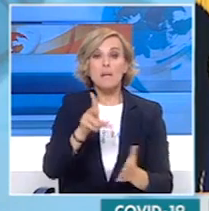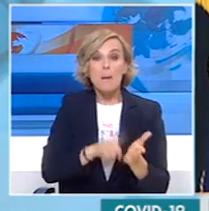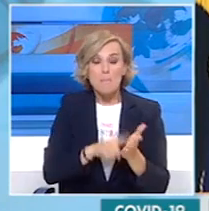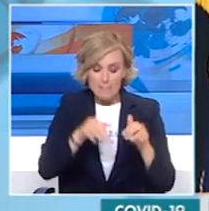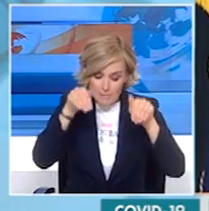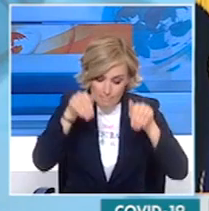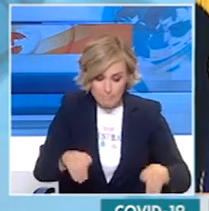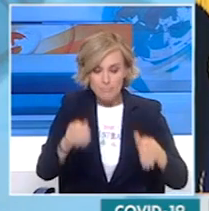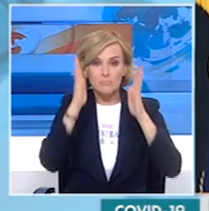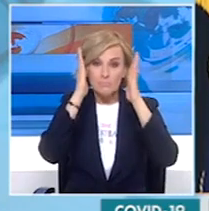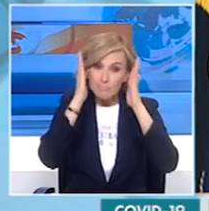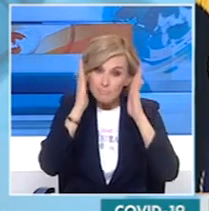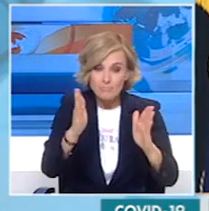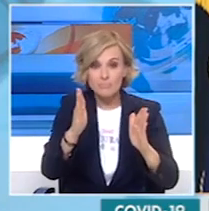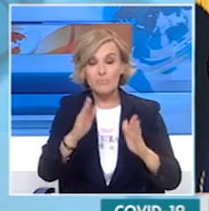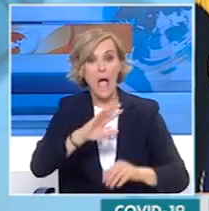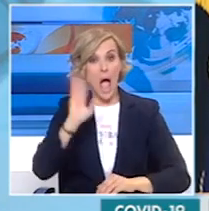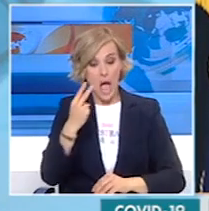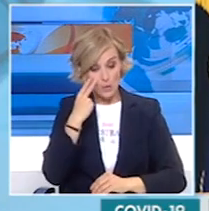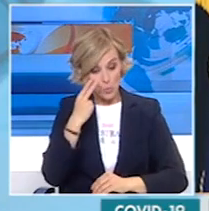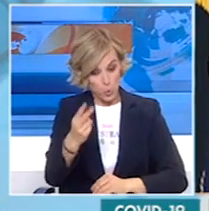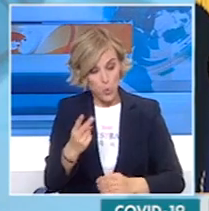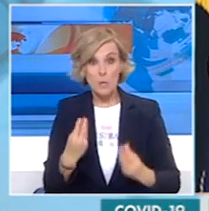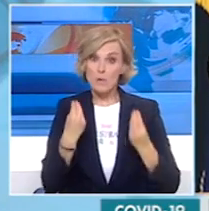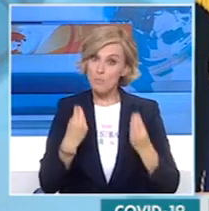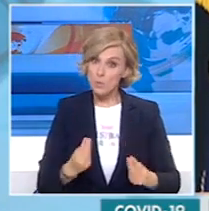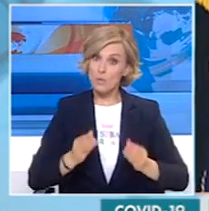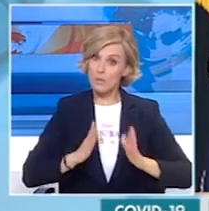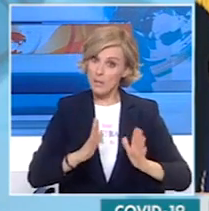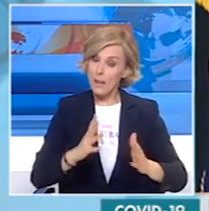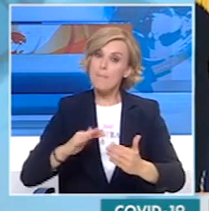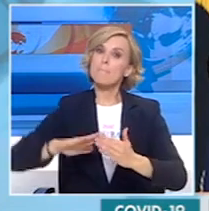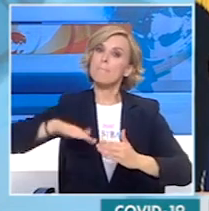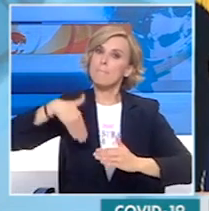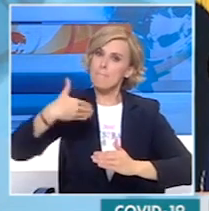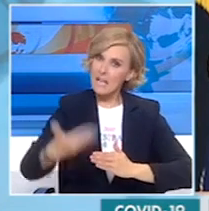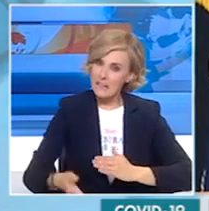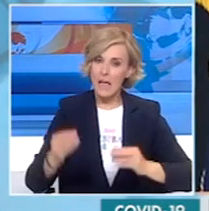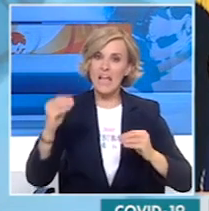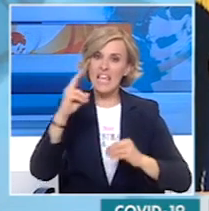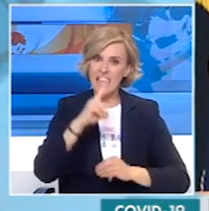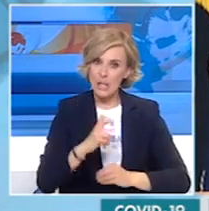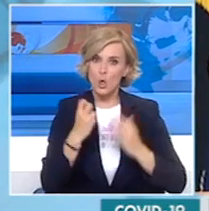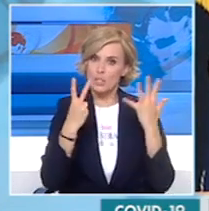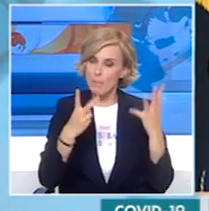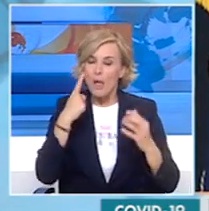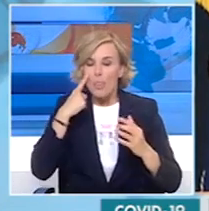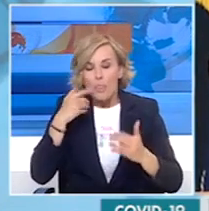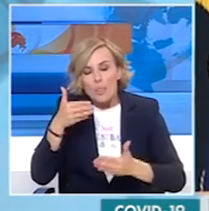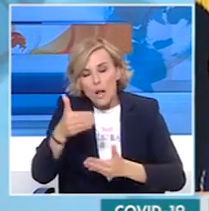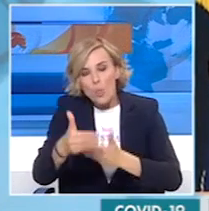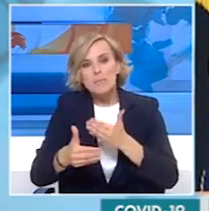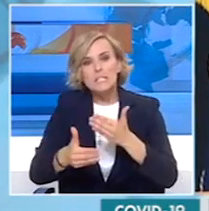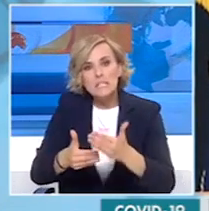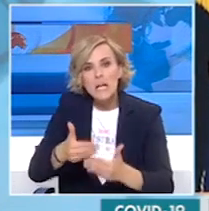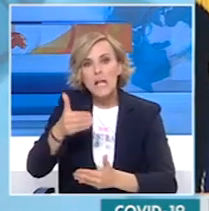όλα θα έχουν πάει καλά, θα ξεκινήσει η συζήτηση για το πότε και με ποιους ρυθμούς θα υπάρξει η όποια αποκλιμάκωση. Είναι σαφές ότι